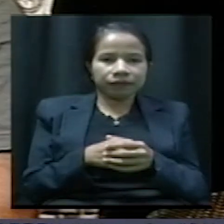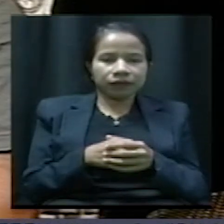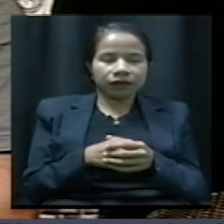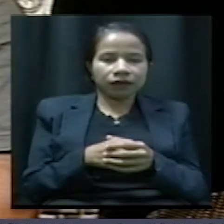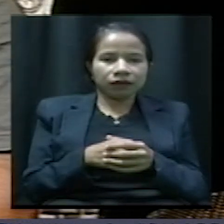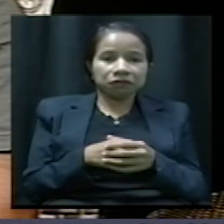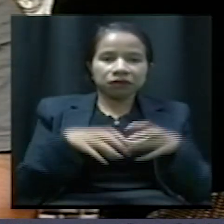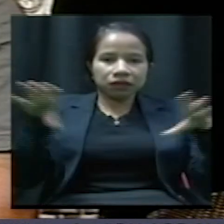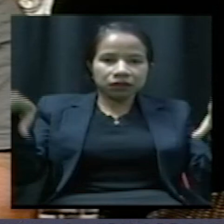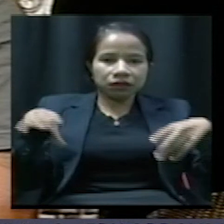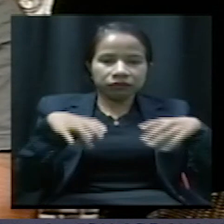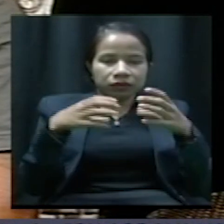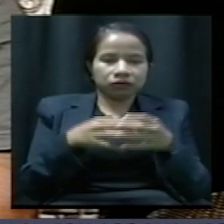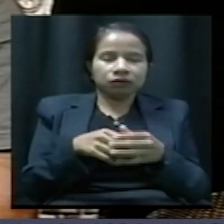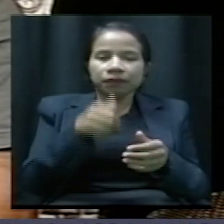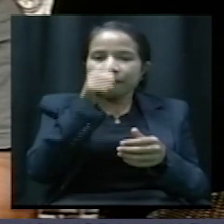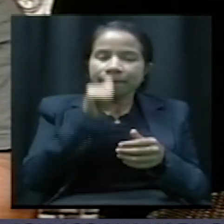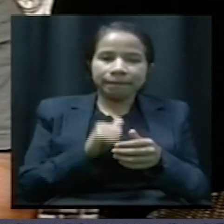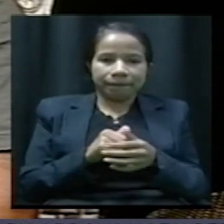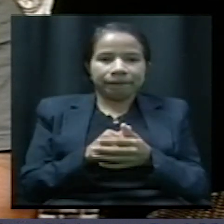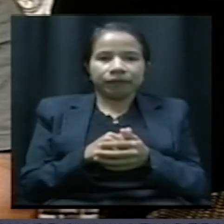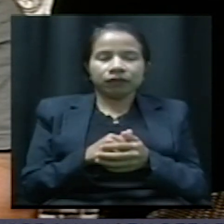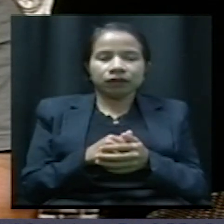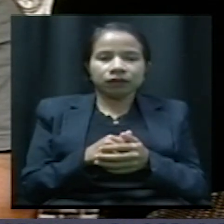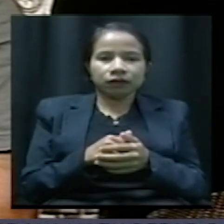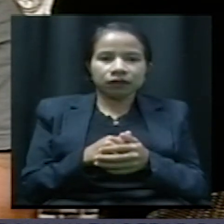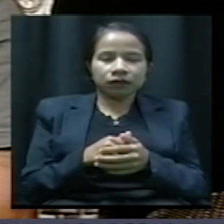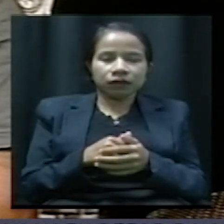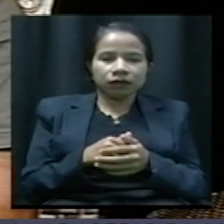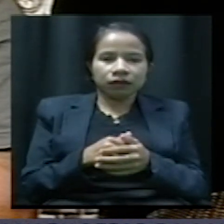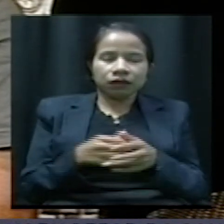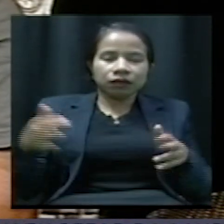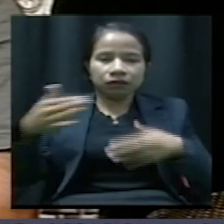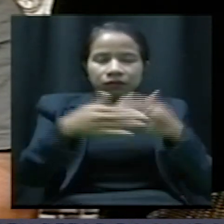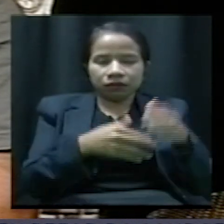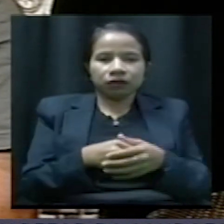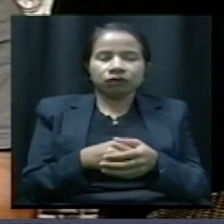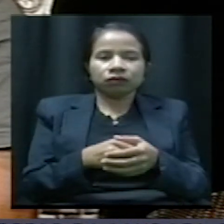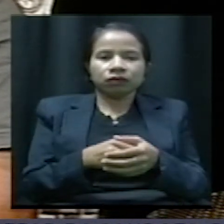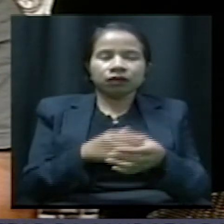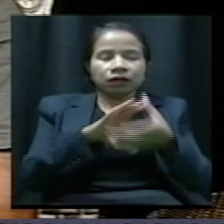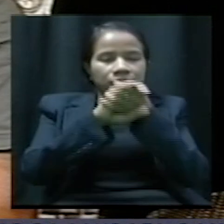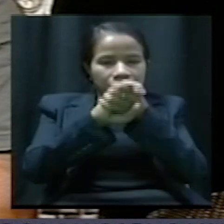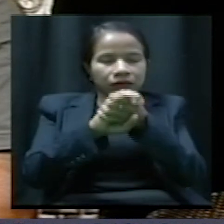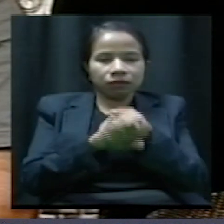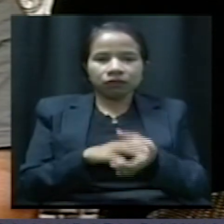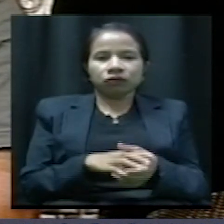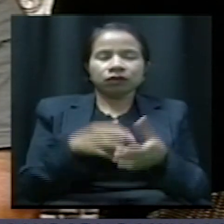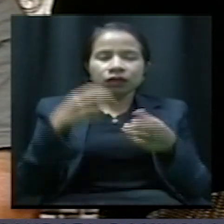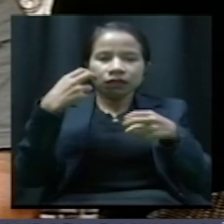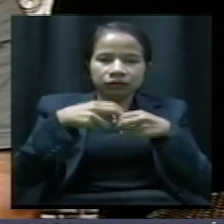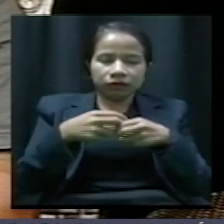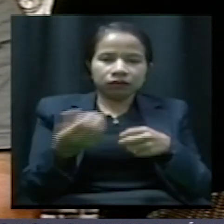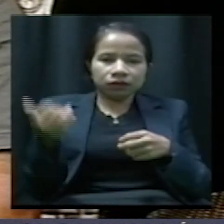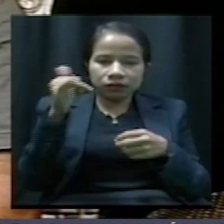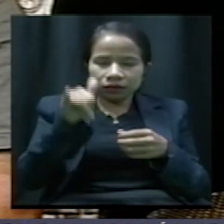sai trabalho de casa ida serio ida precisa concentra ha moto e folima mamalo para hansa ohing